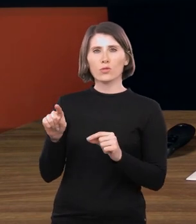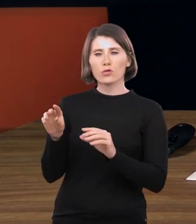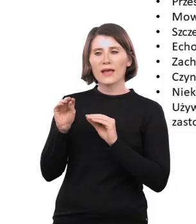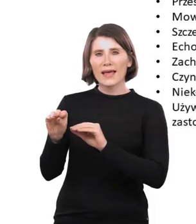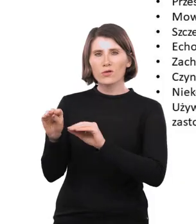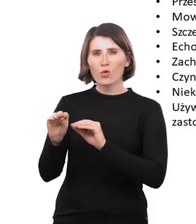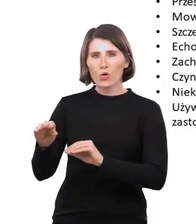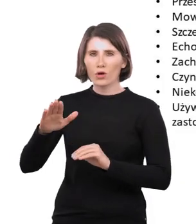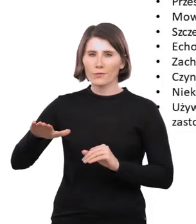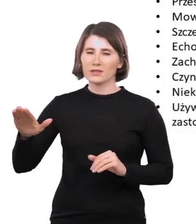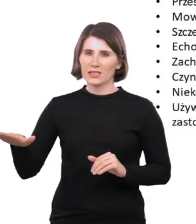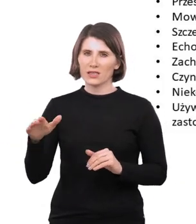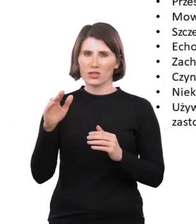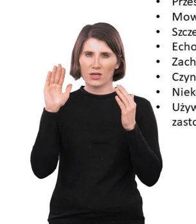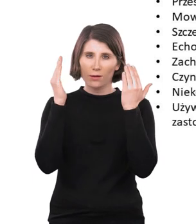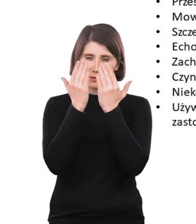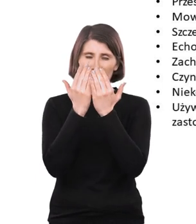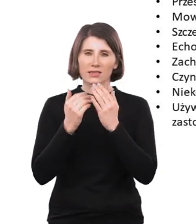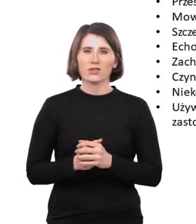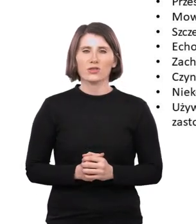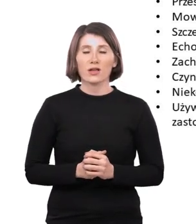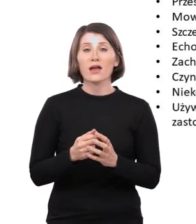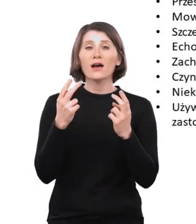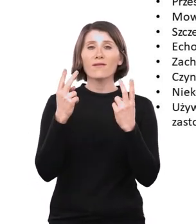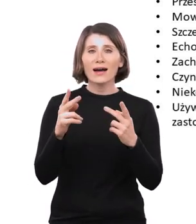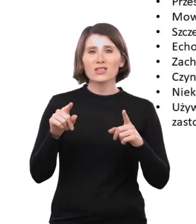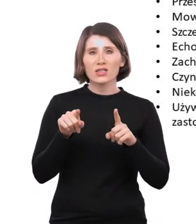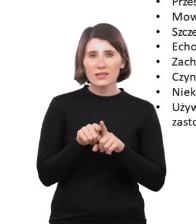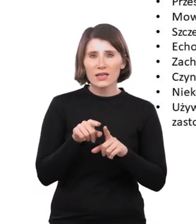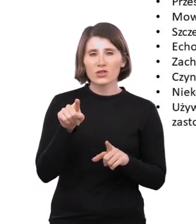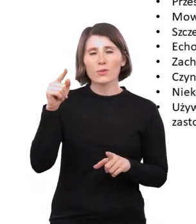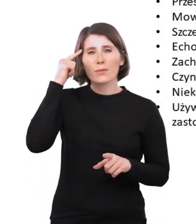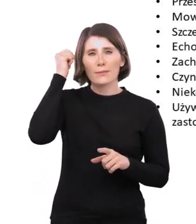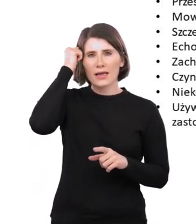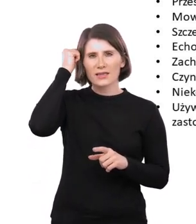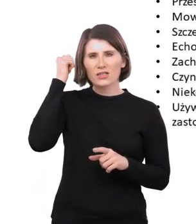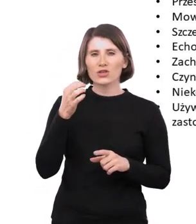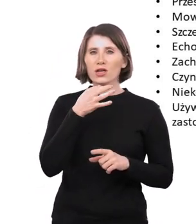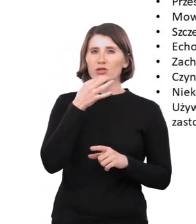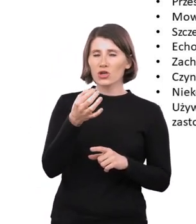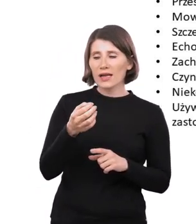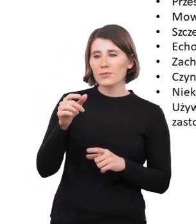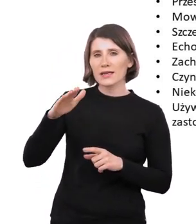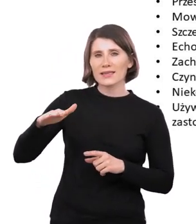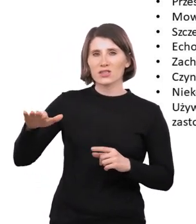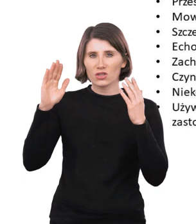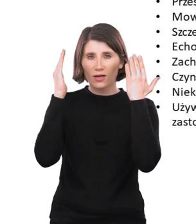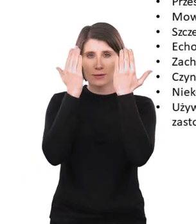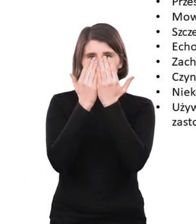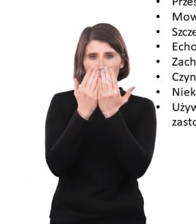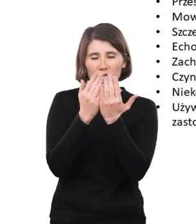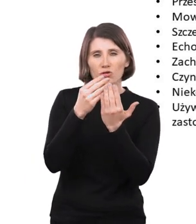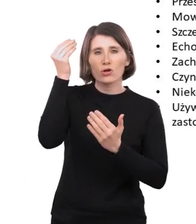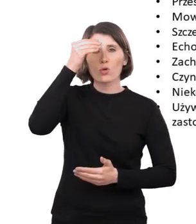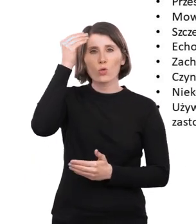autystyczne. Ważne jest też to, żeby pamiętać, że lepiej dzieci autystyczne odbierają bodźce